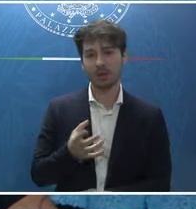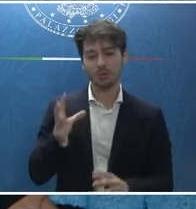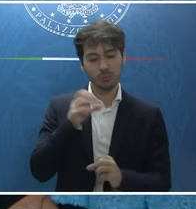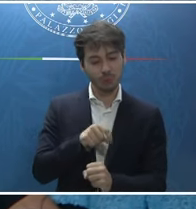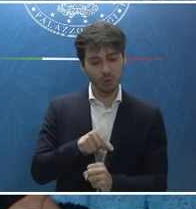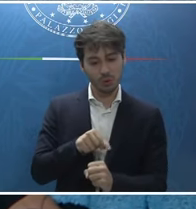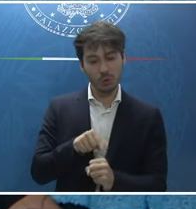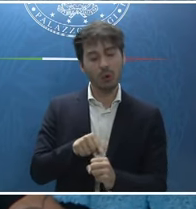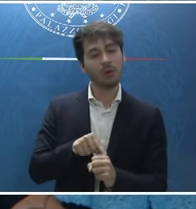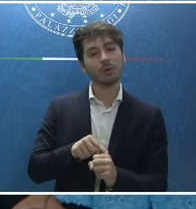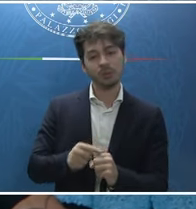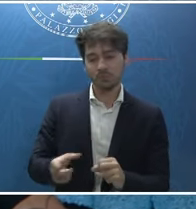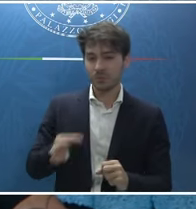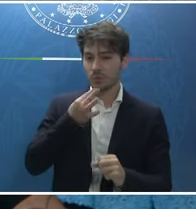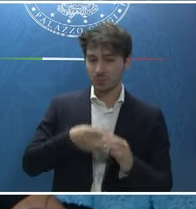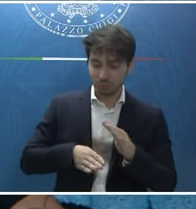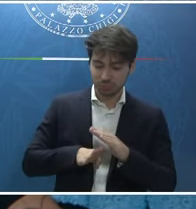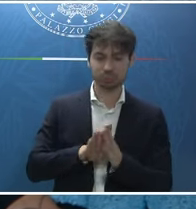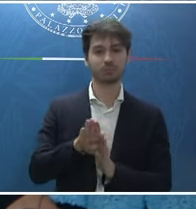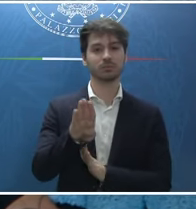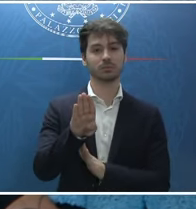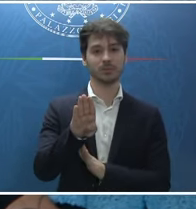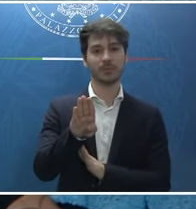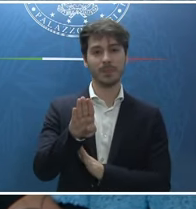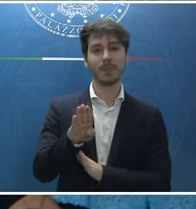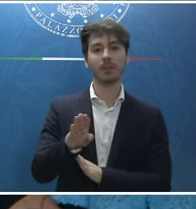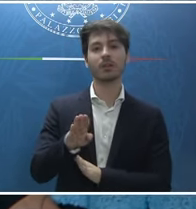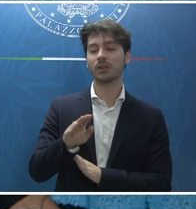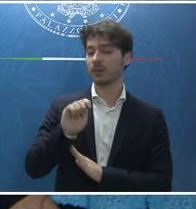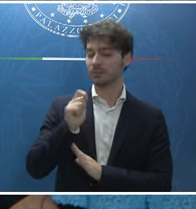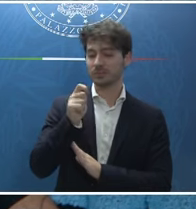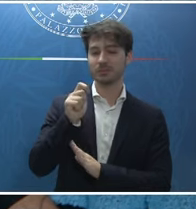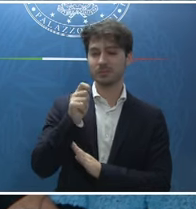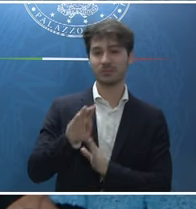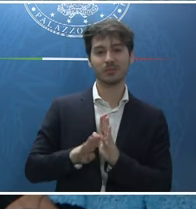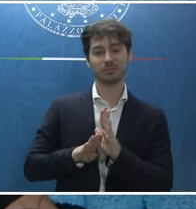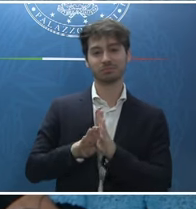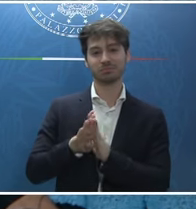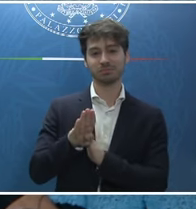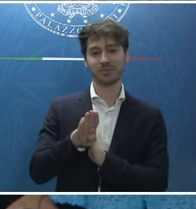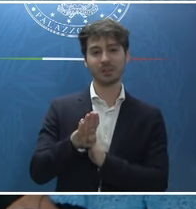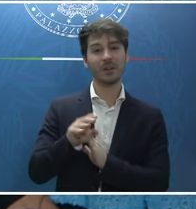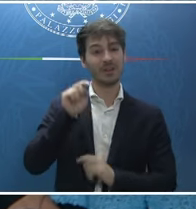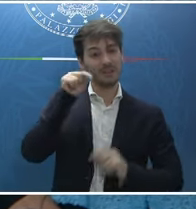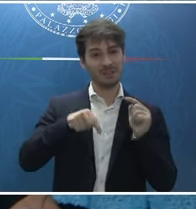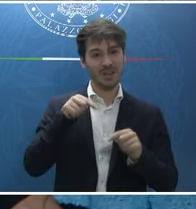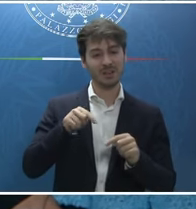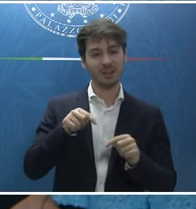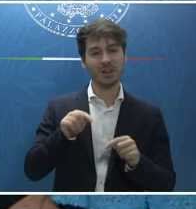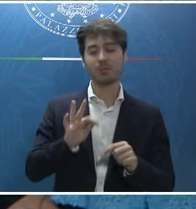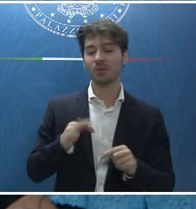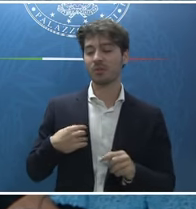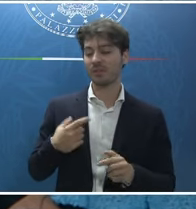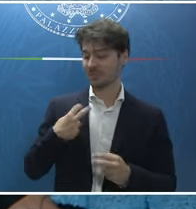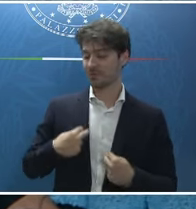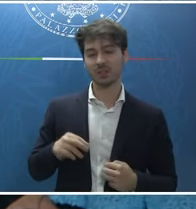punto di svolta. Da allora ogni giorno è una vittoria. La fatica è una costante nel mio cammino.